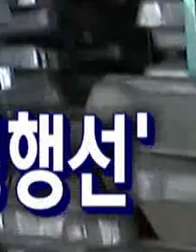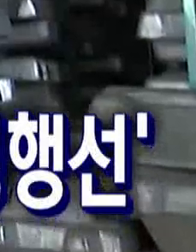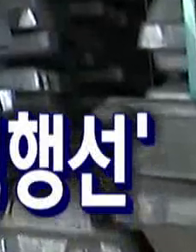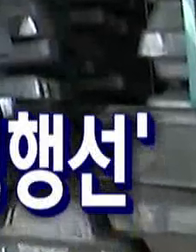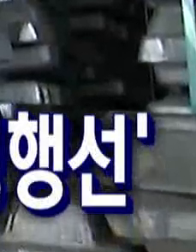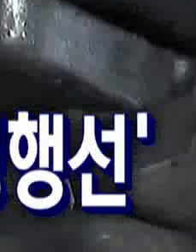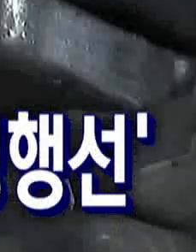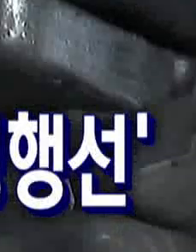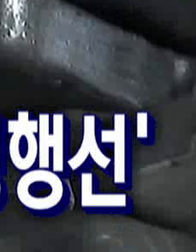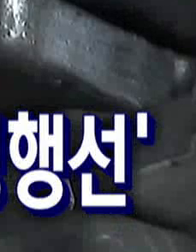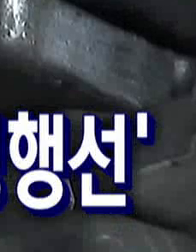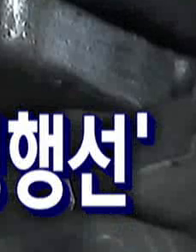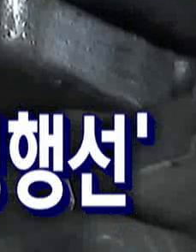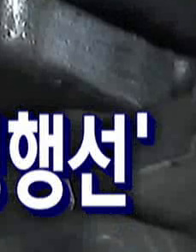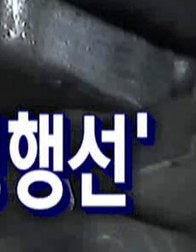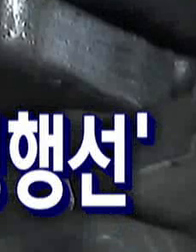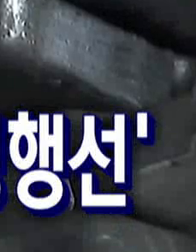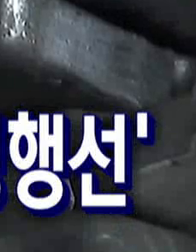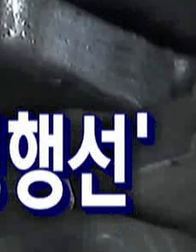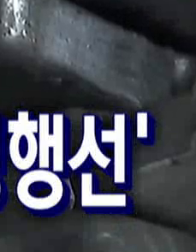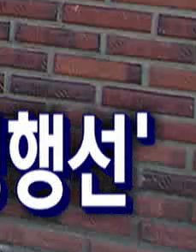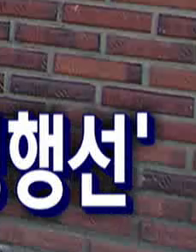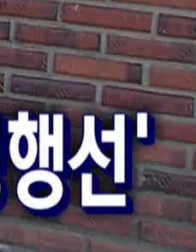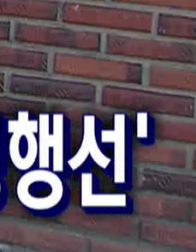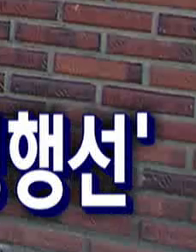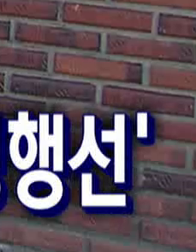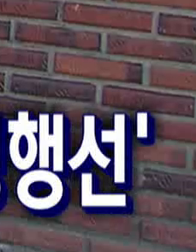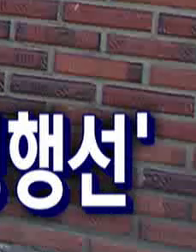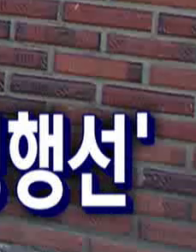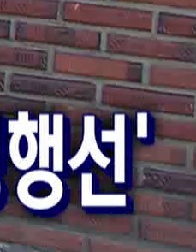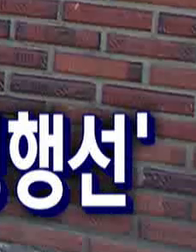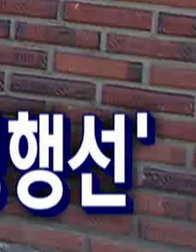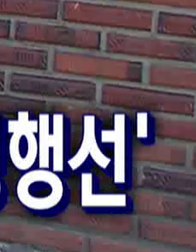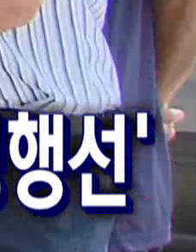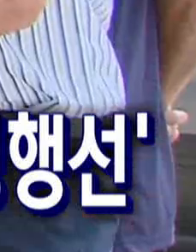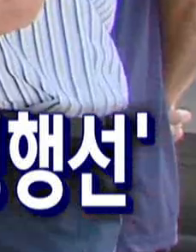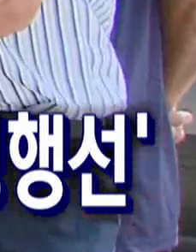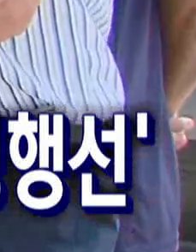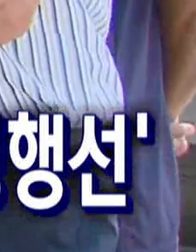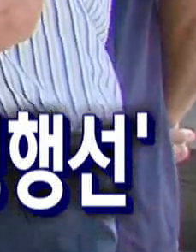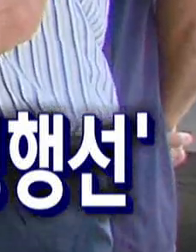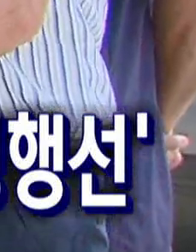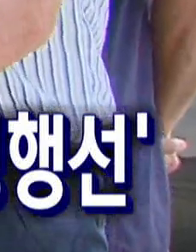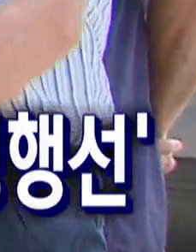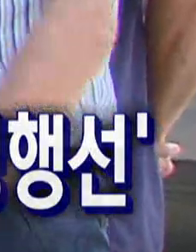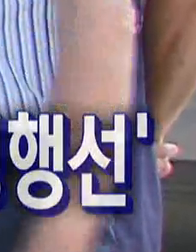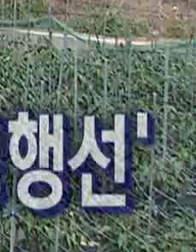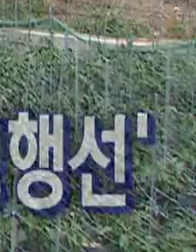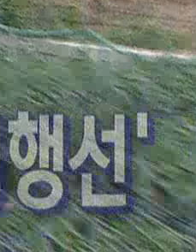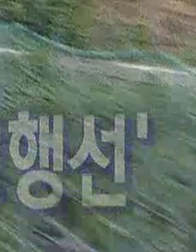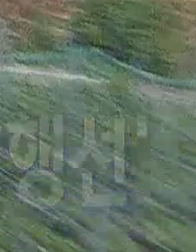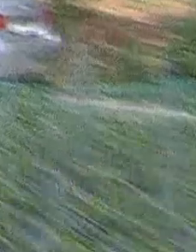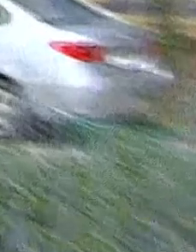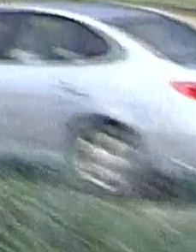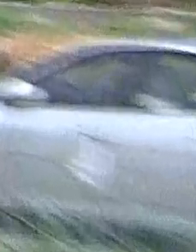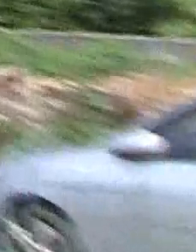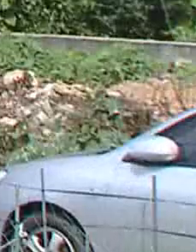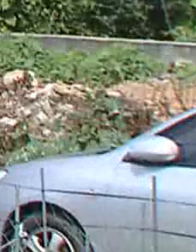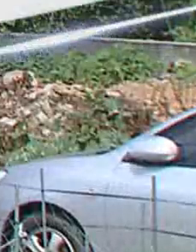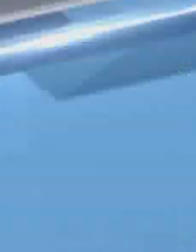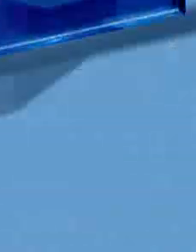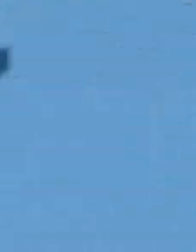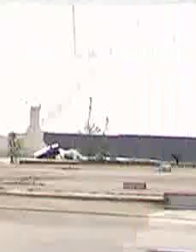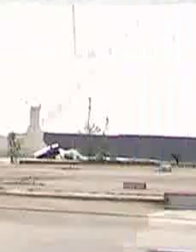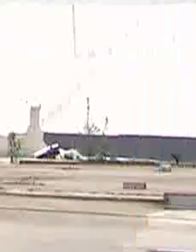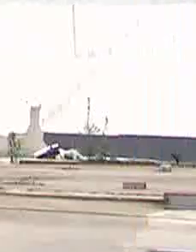광양 알루미늄 공장이 용해로 설치 문제로 찬반이 팽팽합니다. 다른 지역 주민들까지 반발 움직임을 보이고 있어 파장이 확산되고 있습니다.